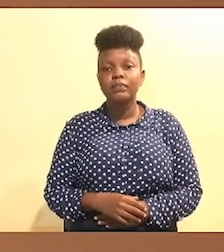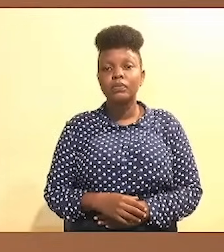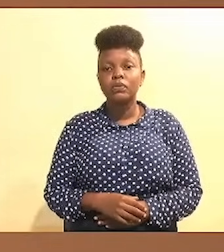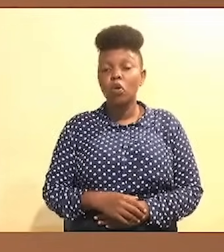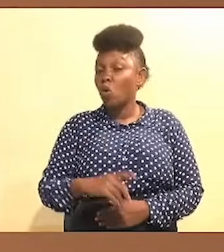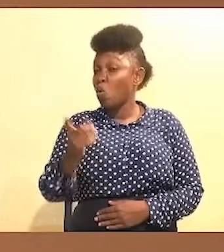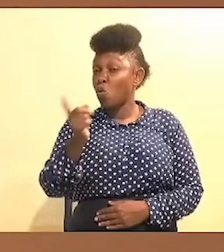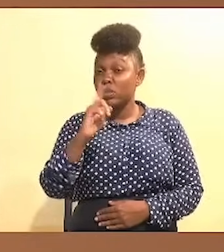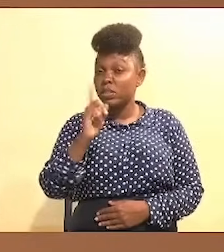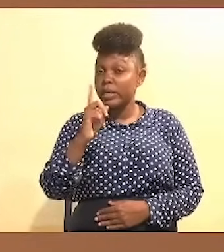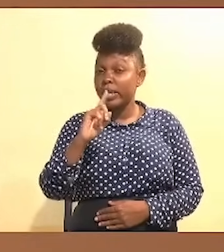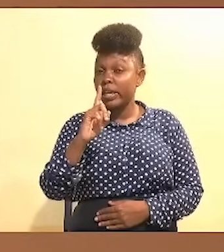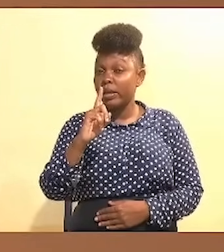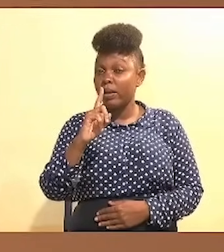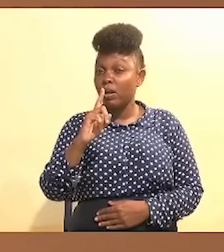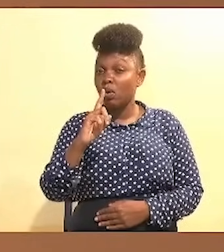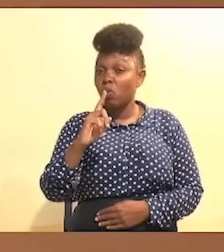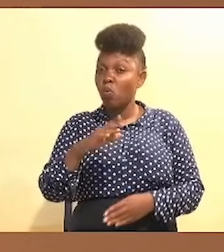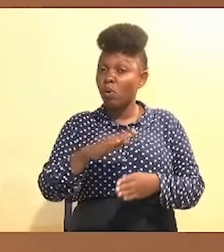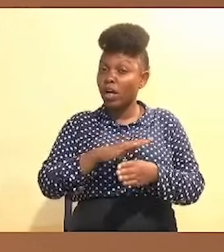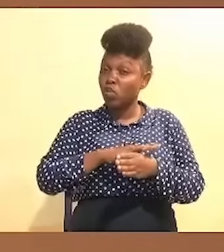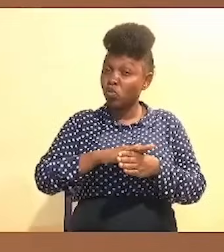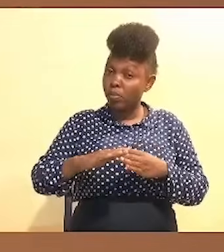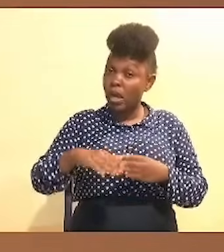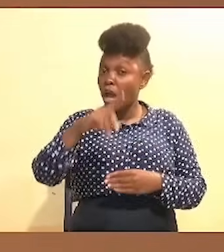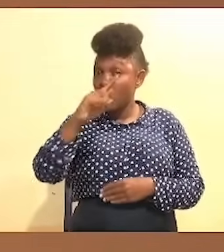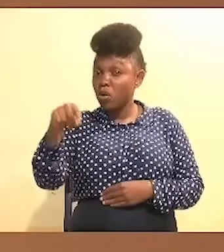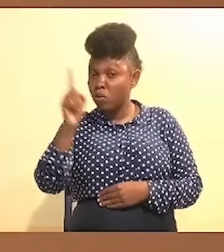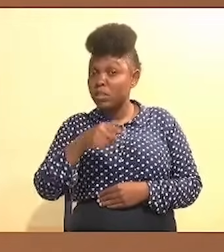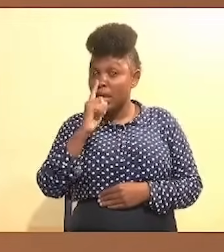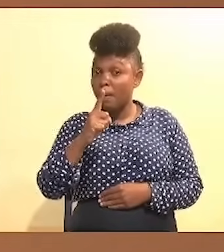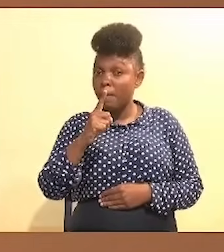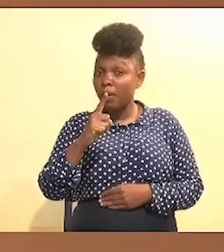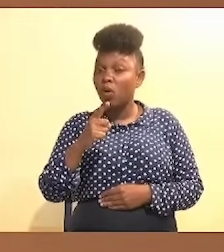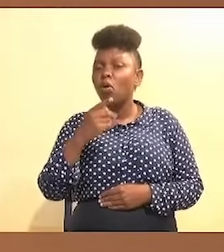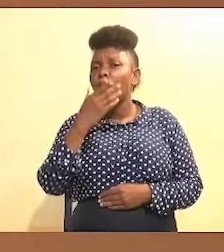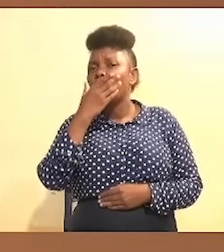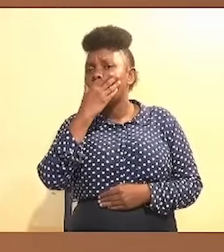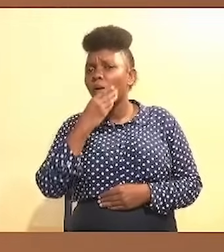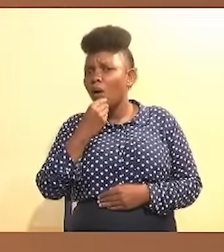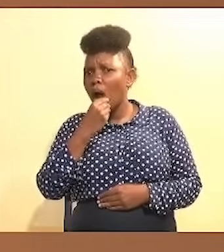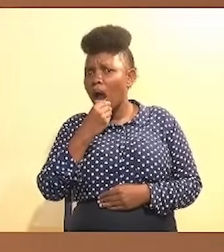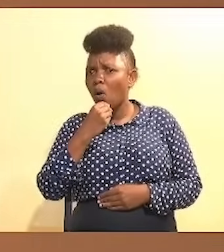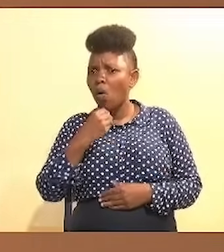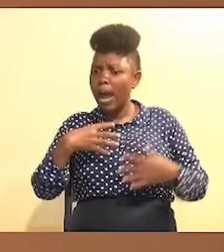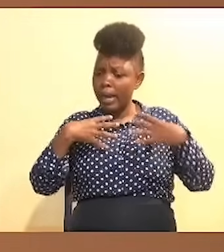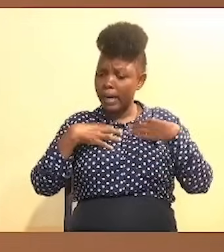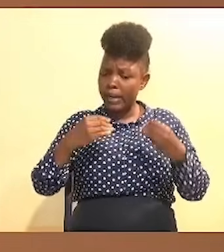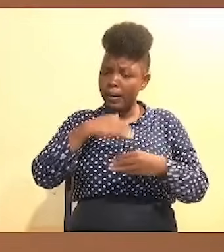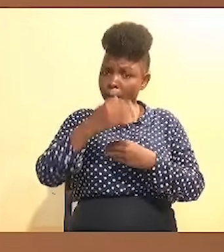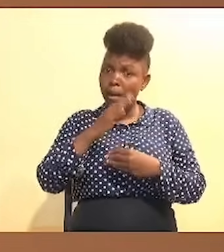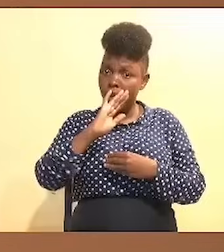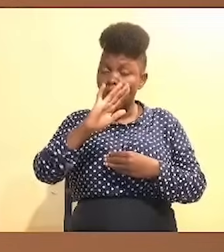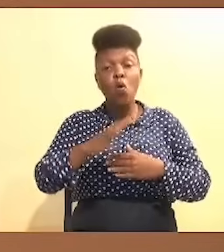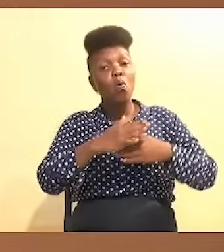Usije ukatumia kosa ambalo mume wako alilikiri mbele yako kwa